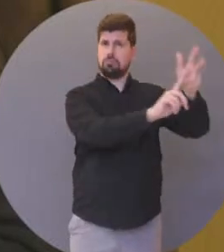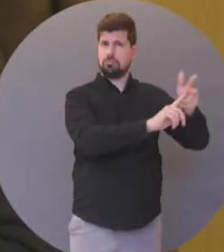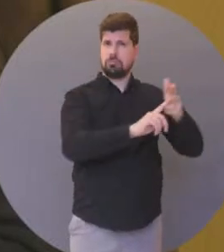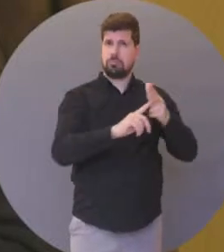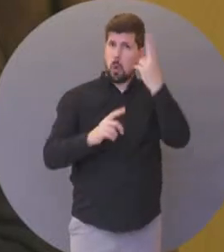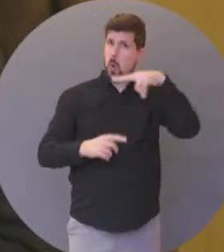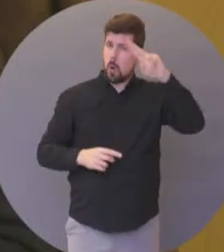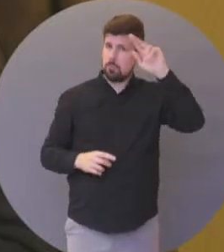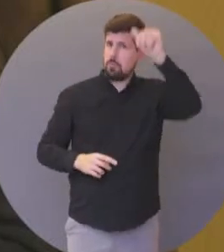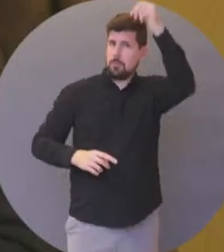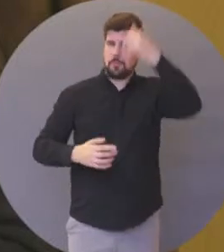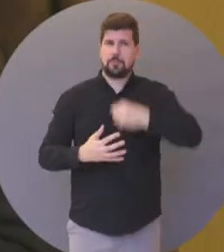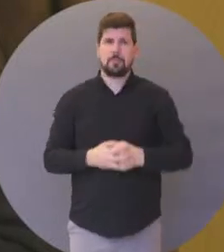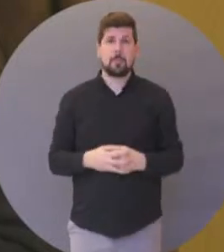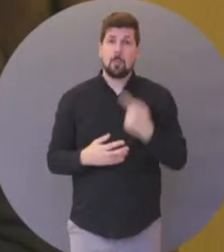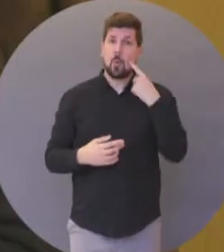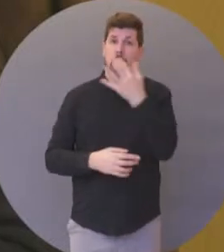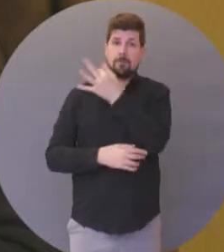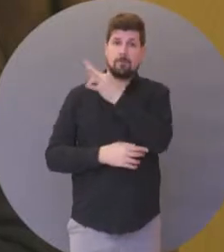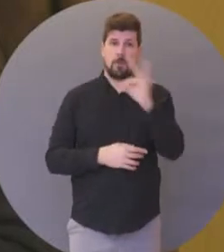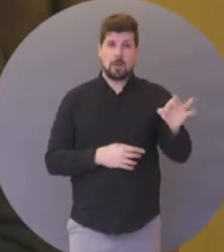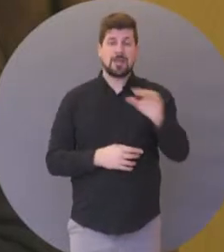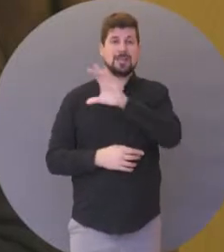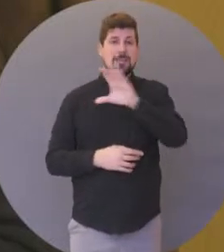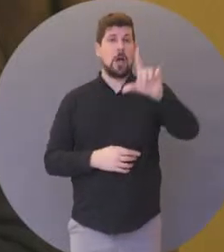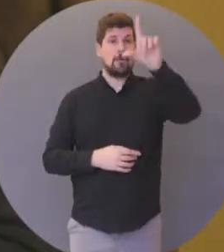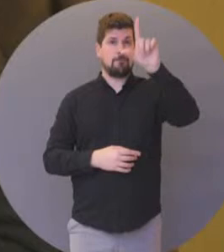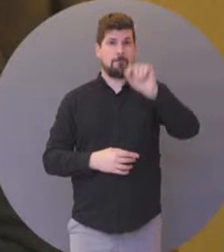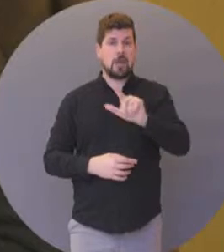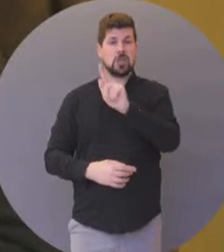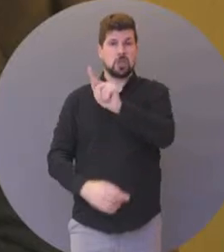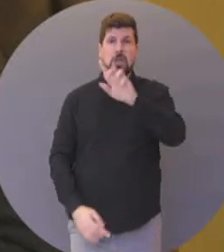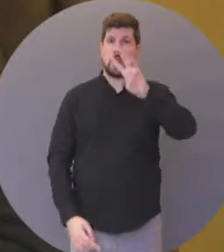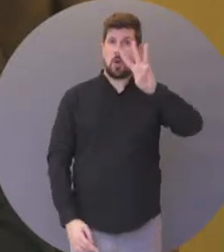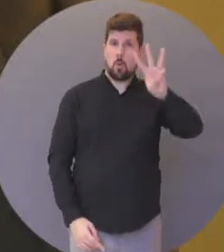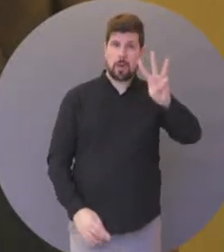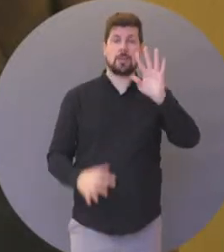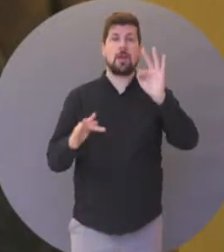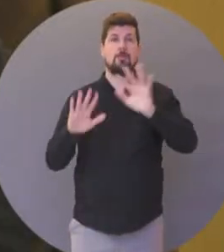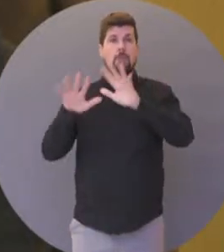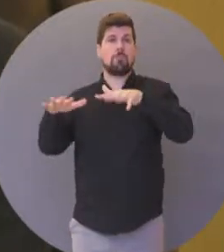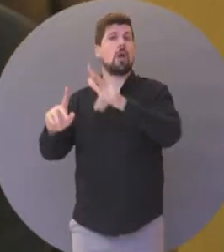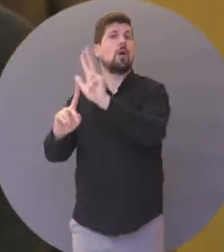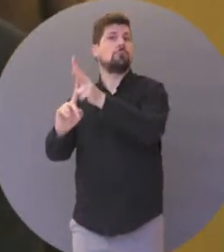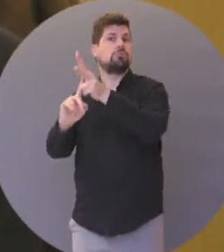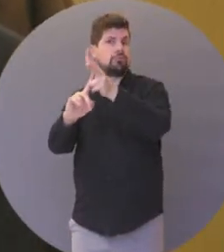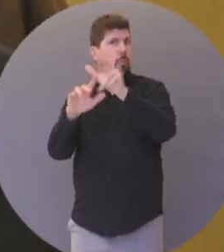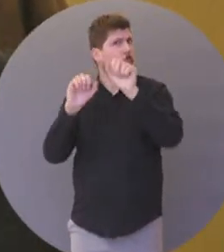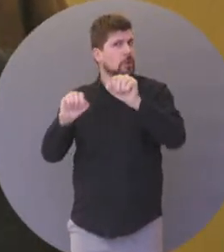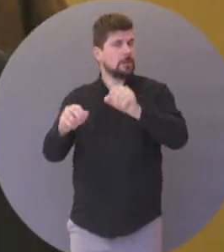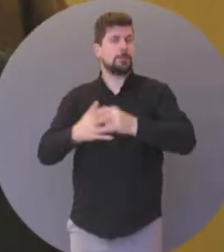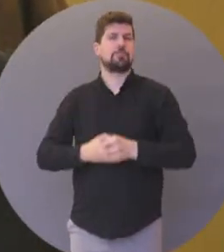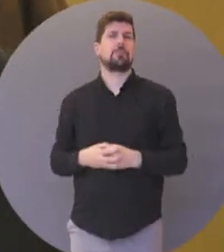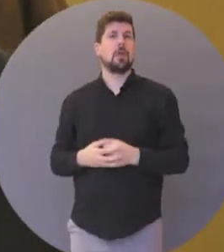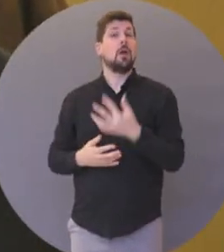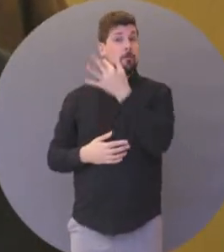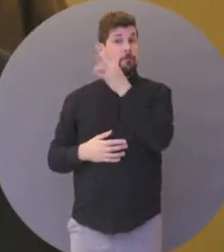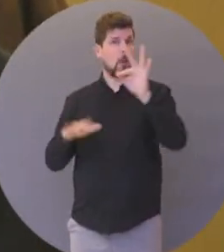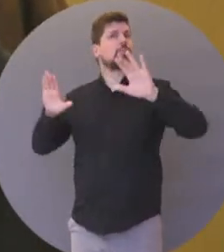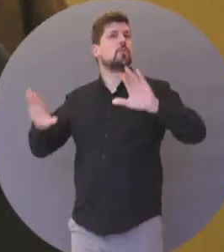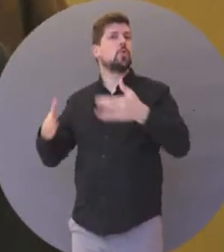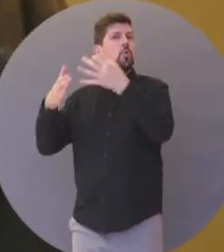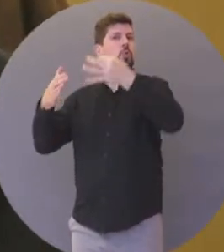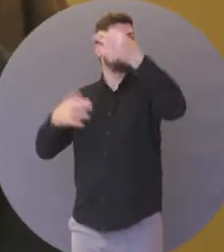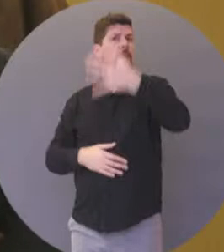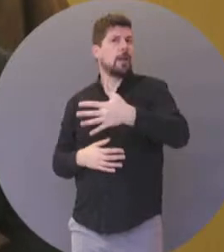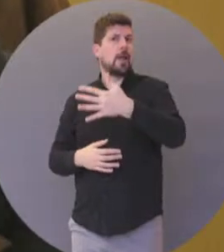estimé pour la France et de 120 gigawatts pour l'éolien flottant pour comparaison le parc nucléaire français s'il était entièrement